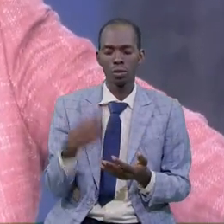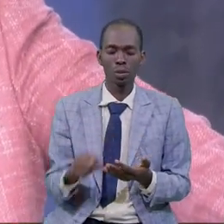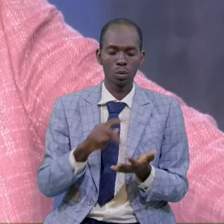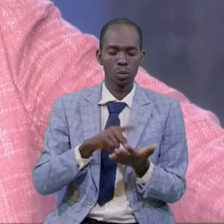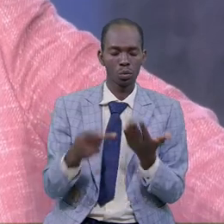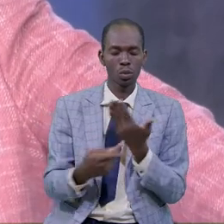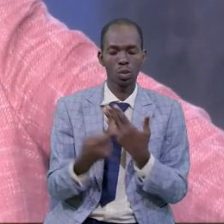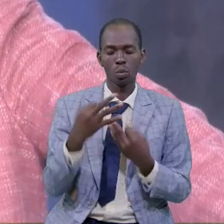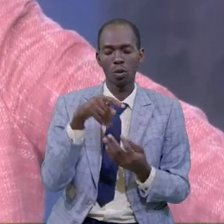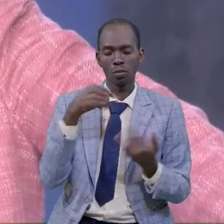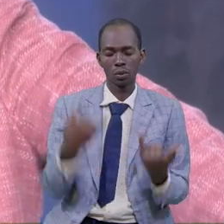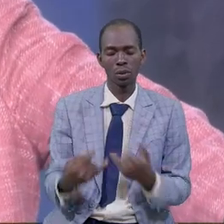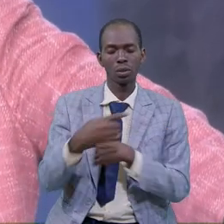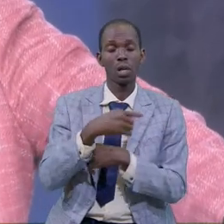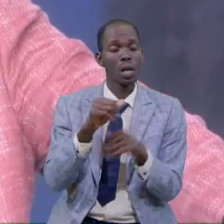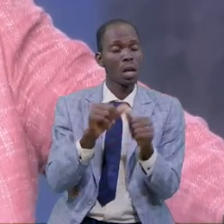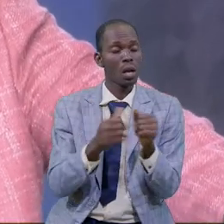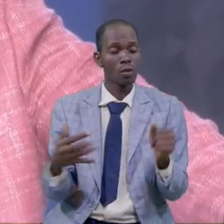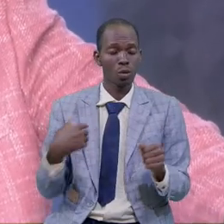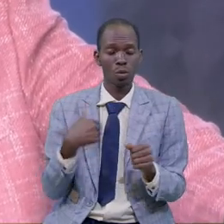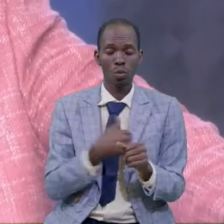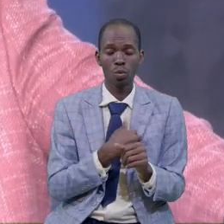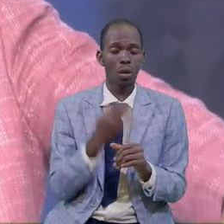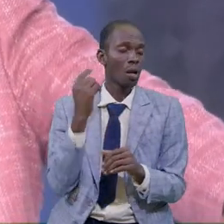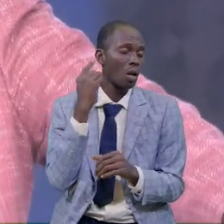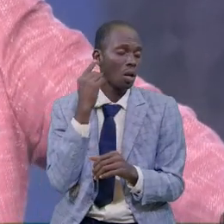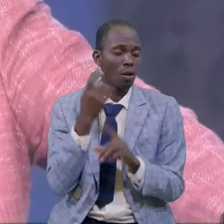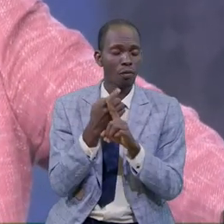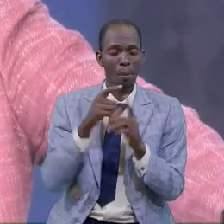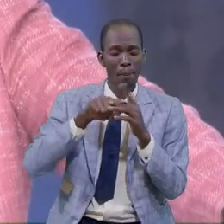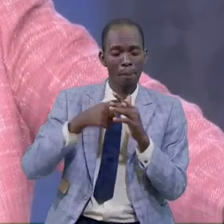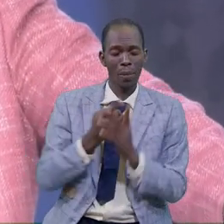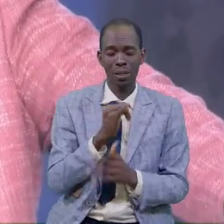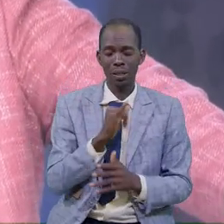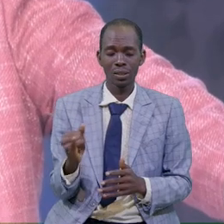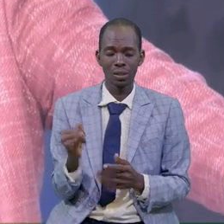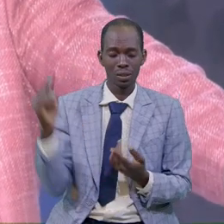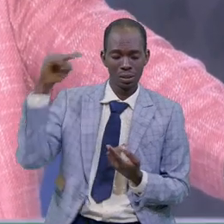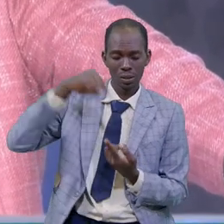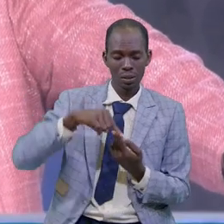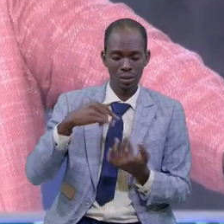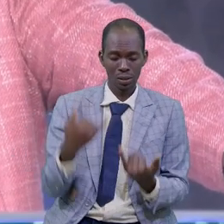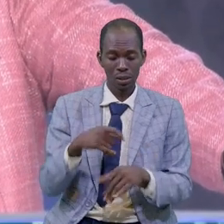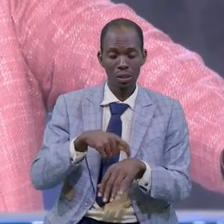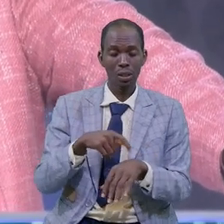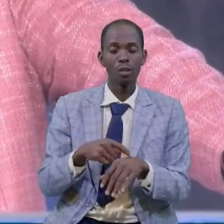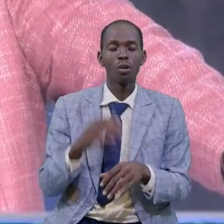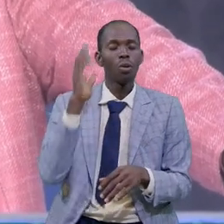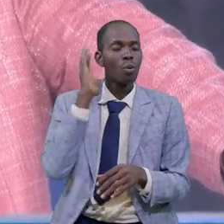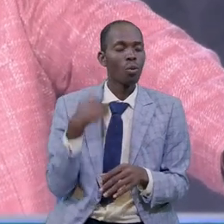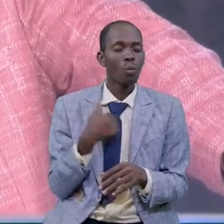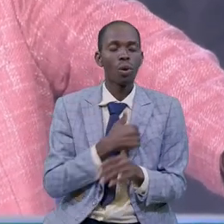jour. Tout ce que nous avons entendu du début jusqu'à ce moment, nous prions que cela